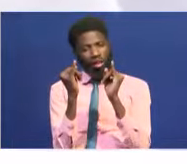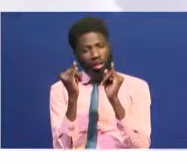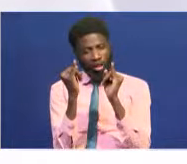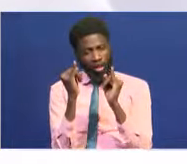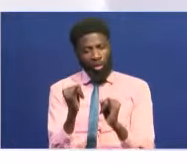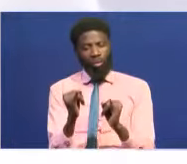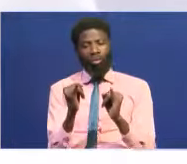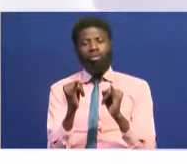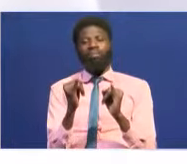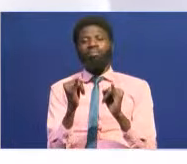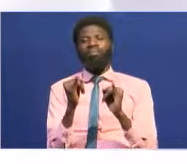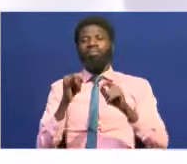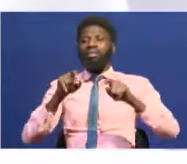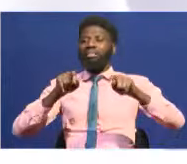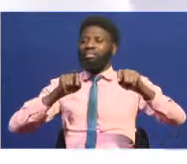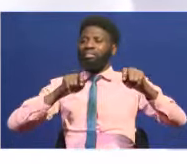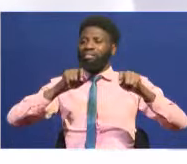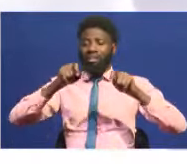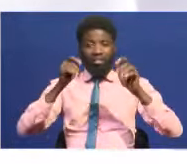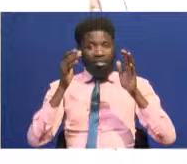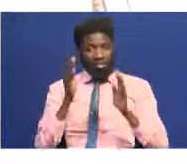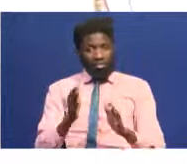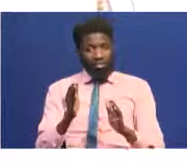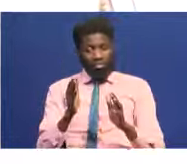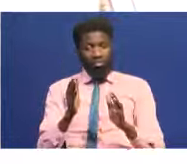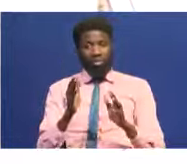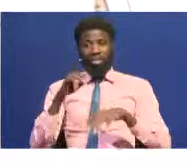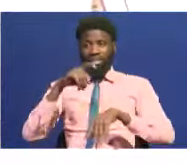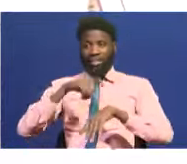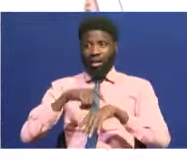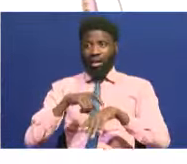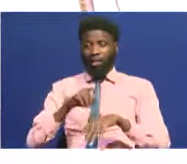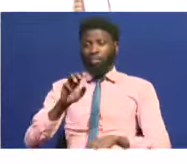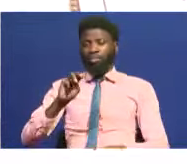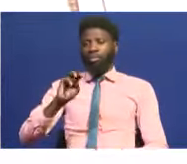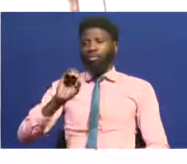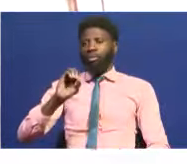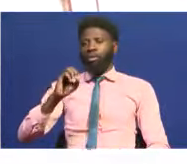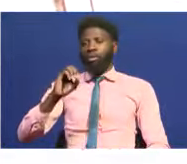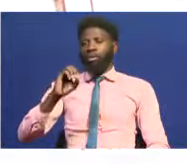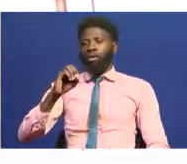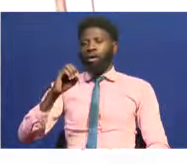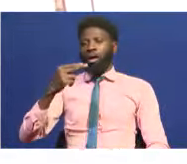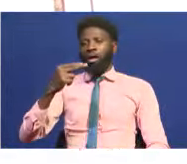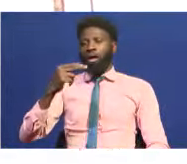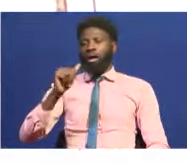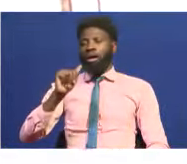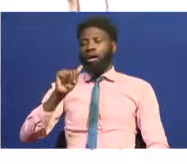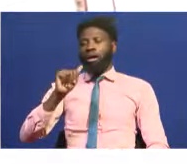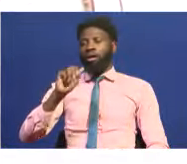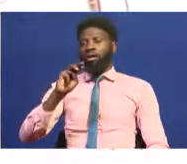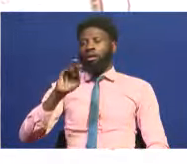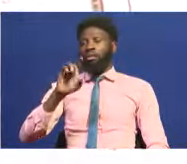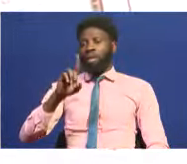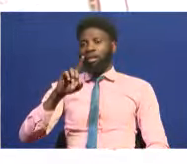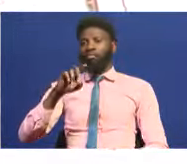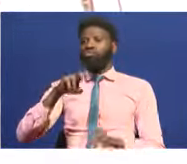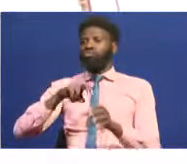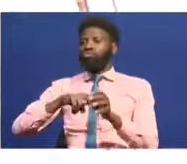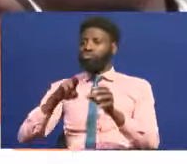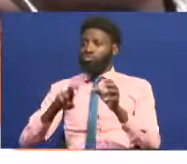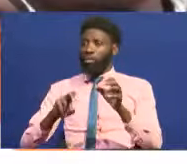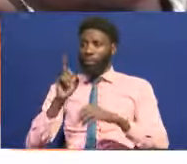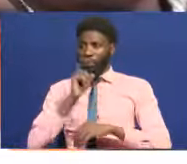kutoka kwa mkurugenzi mkuu anayeondoka Mohamed Fazul na kuongoza utekelezaji wa